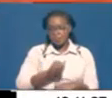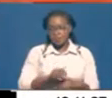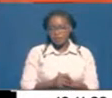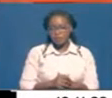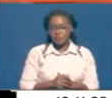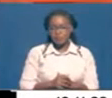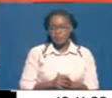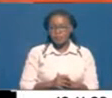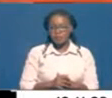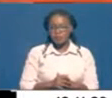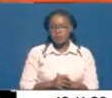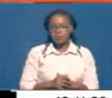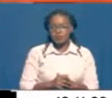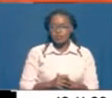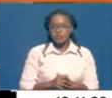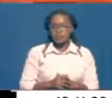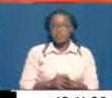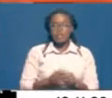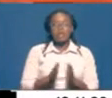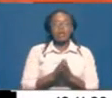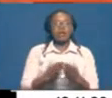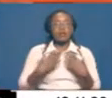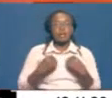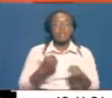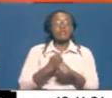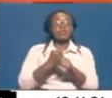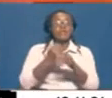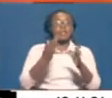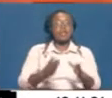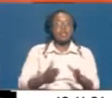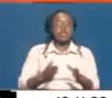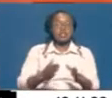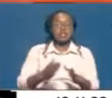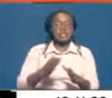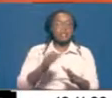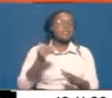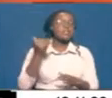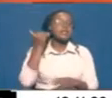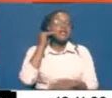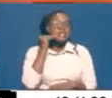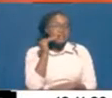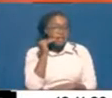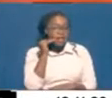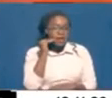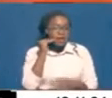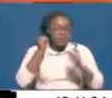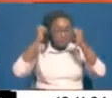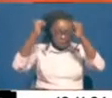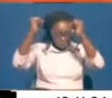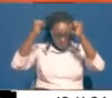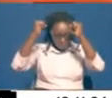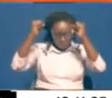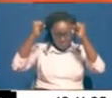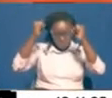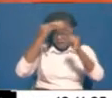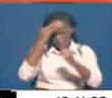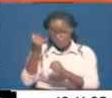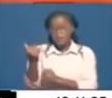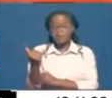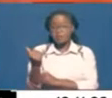Moja kwa moja mtazamaji, ni kwamba wahudumu wa afya katika kaunti ya Siaya wameanza kugoma. Hii ni kutokana na kile walichotaja